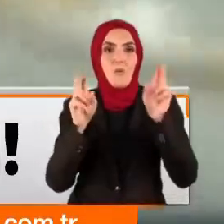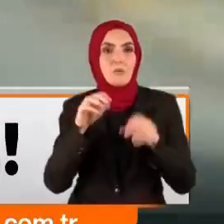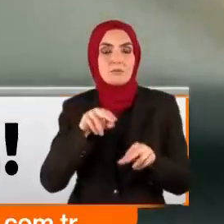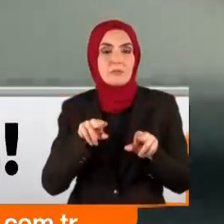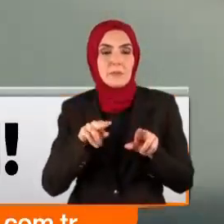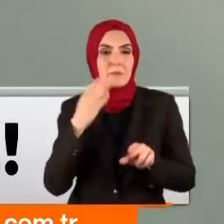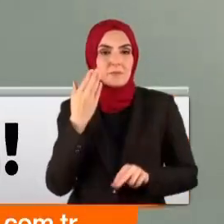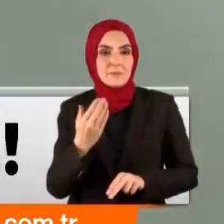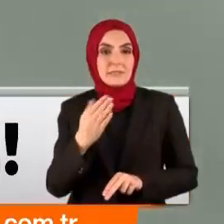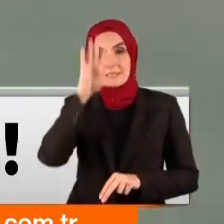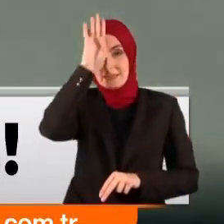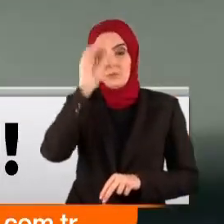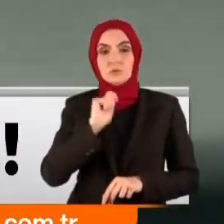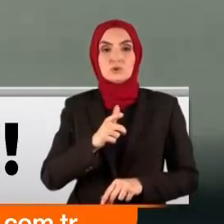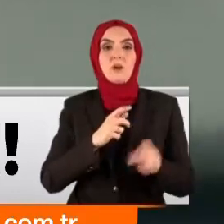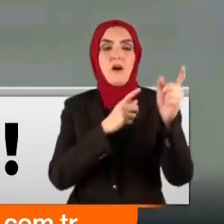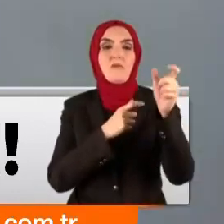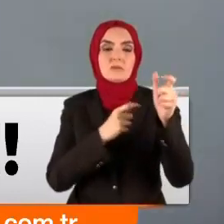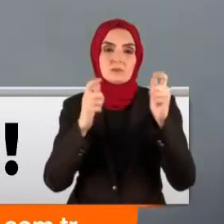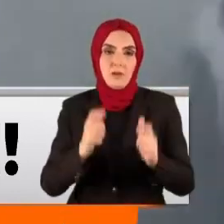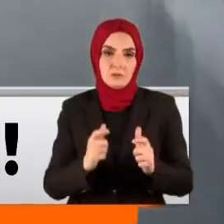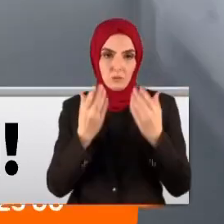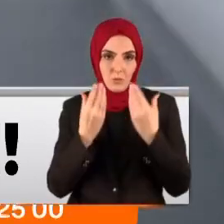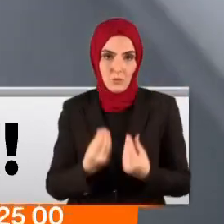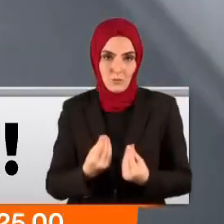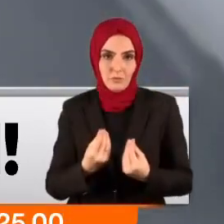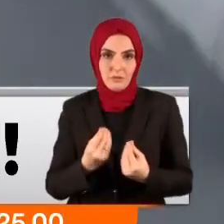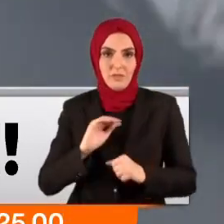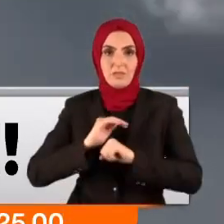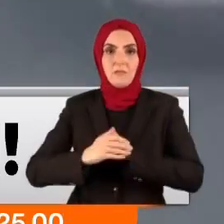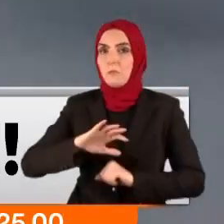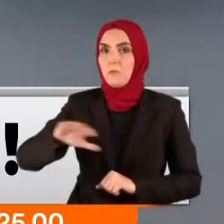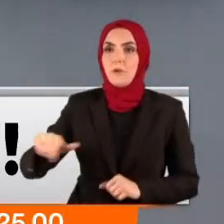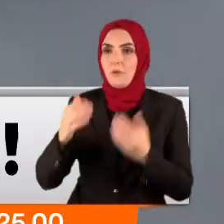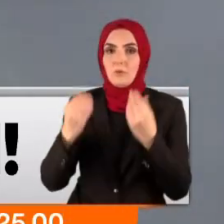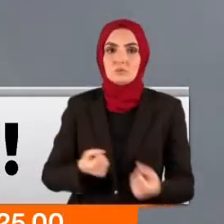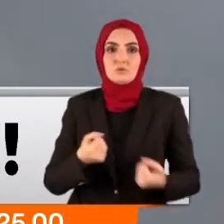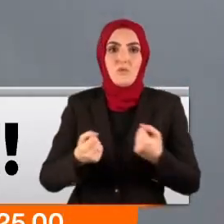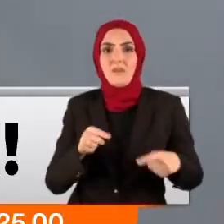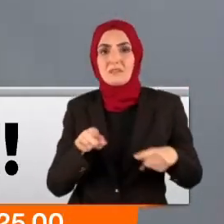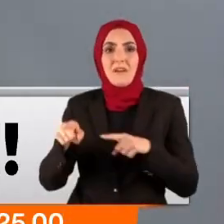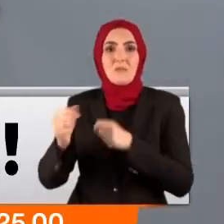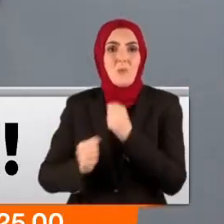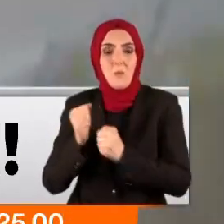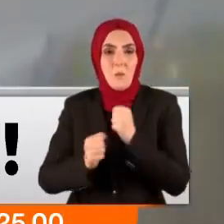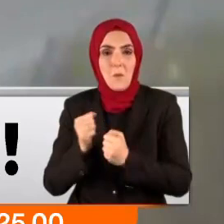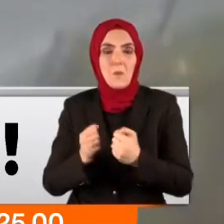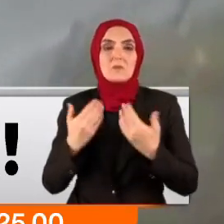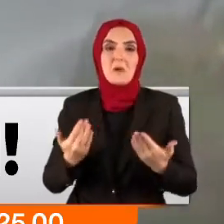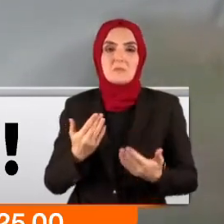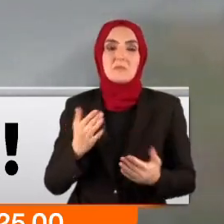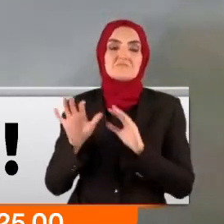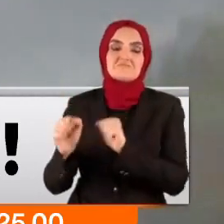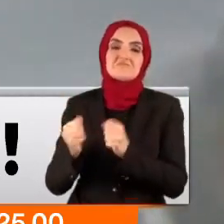İstanbul Avcılar'da oldu. Taksisini çaldıran şoför aracının peşinden koştu ama nafile. Hırsız gaza yüklenip kaçtı.